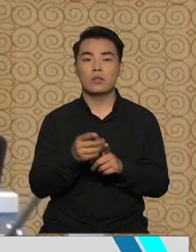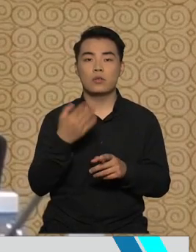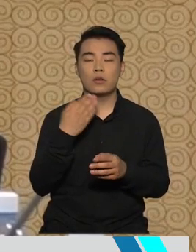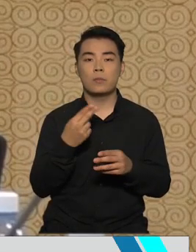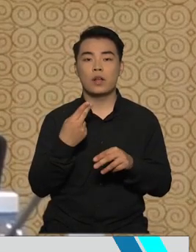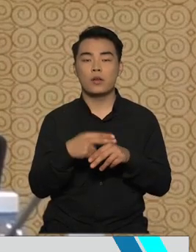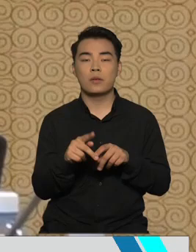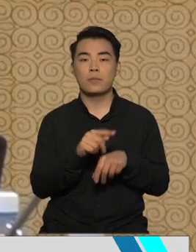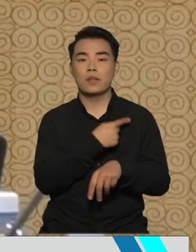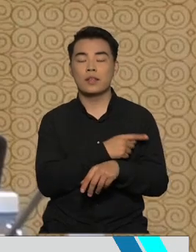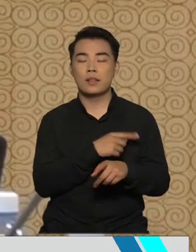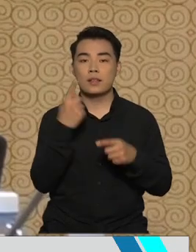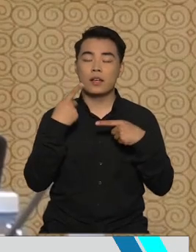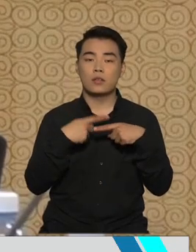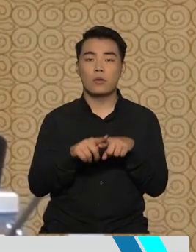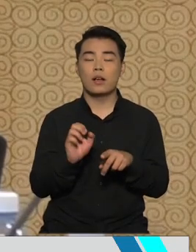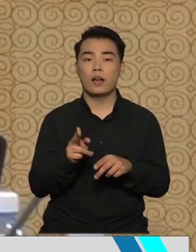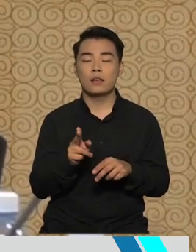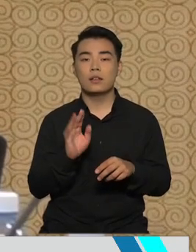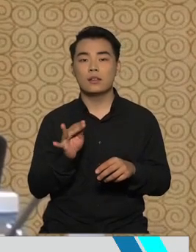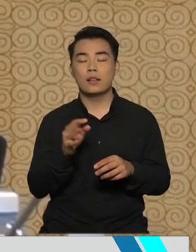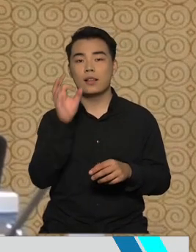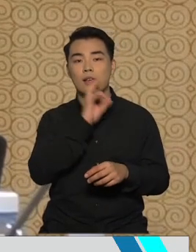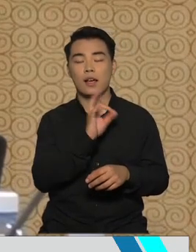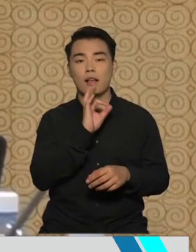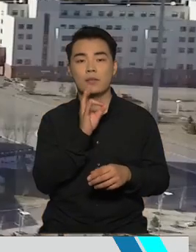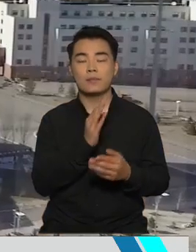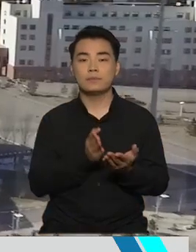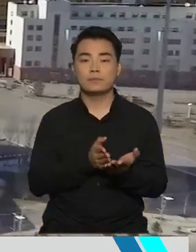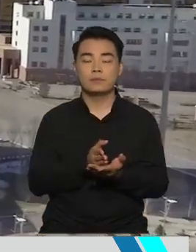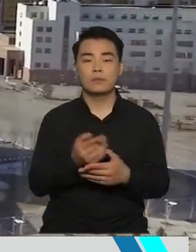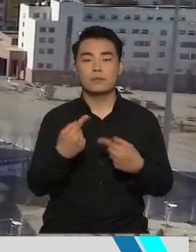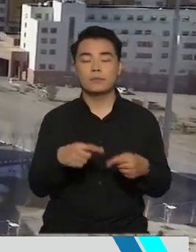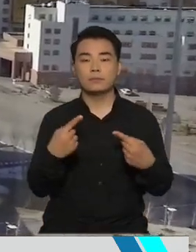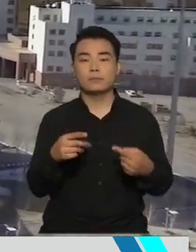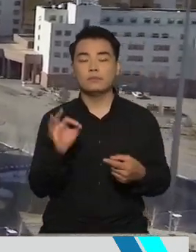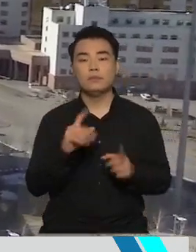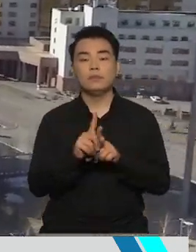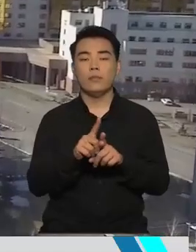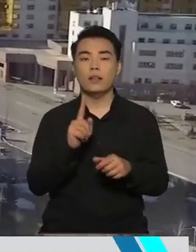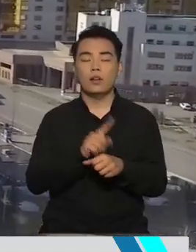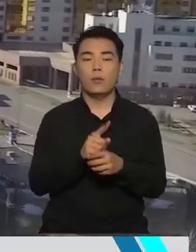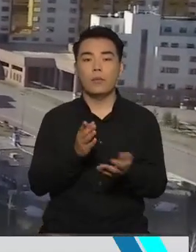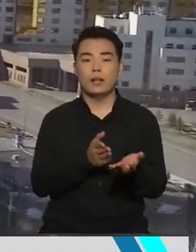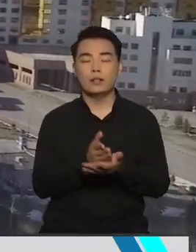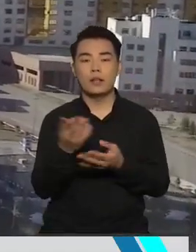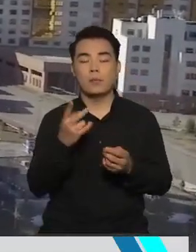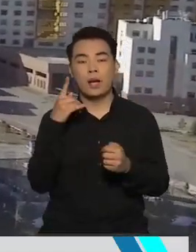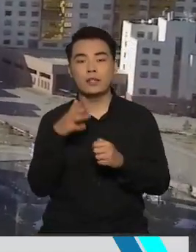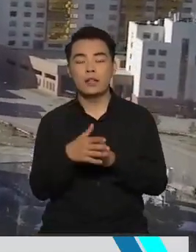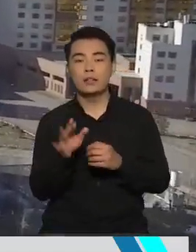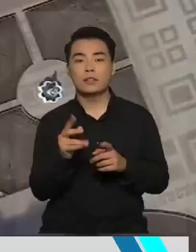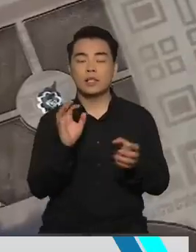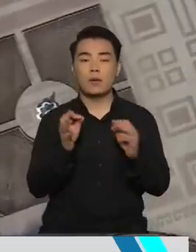приобретению медицинского оборудования, по лекарственным средствам. О том, что налоговая политика должна быть понятной и